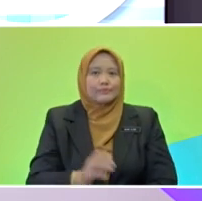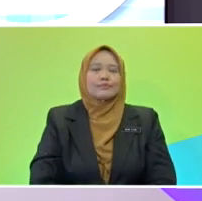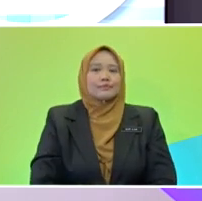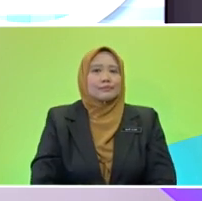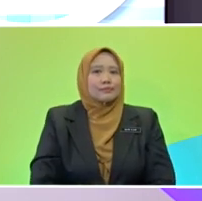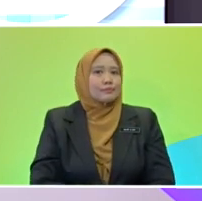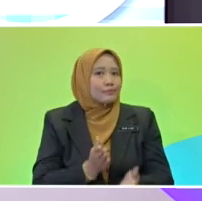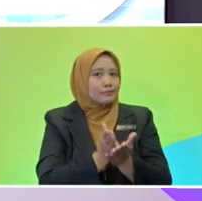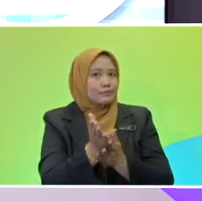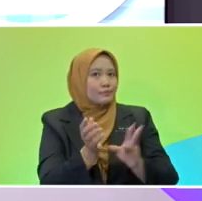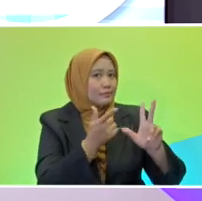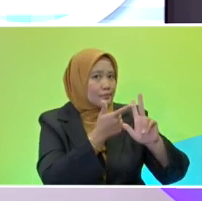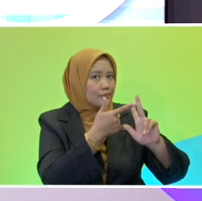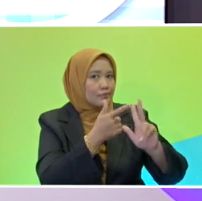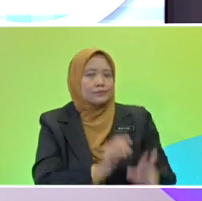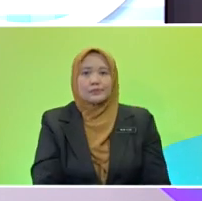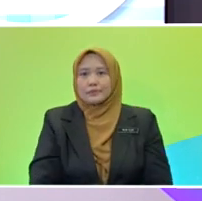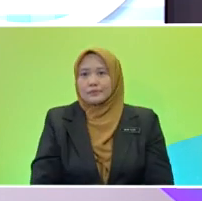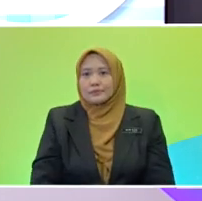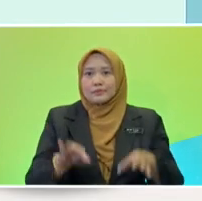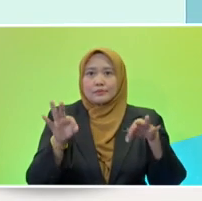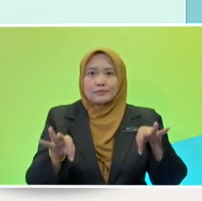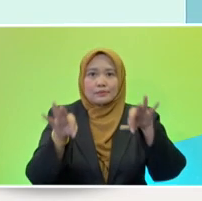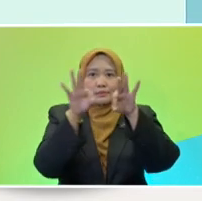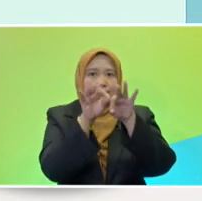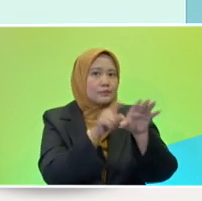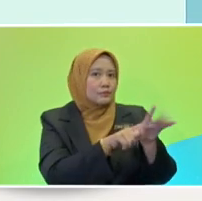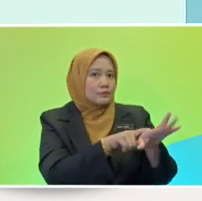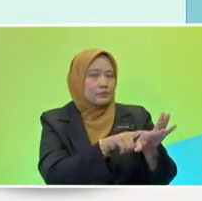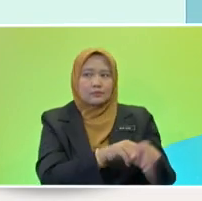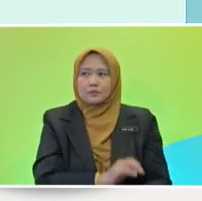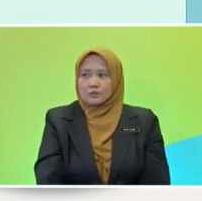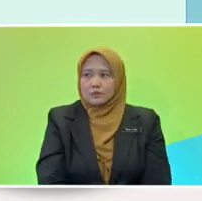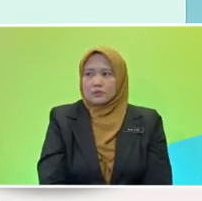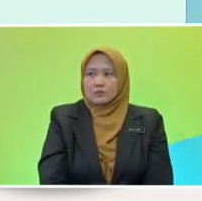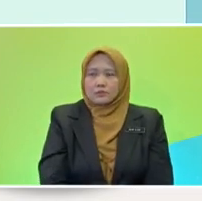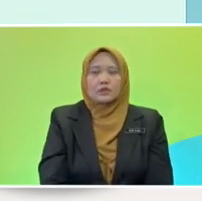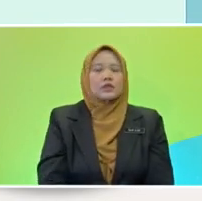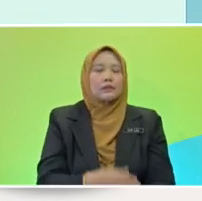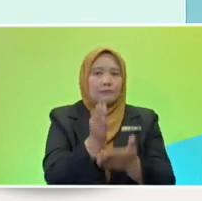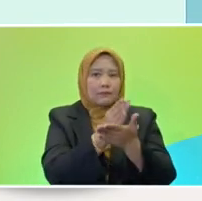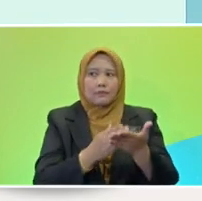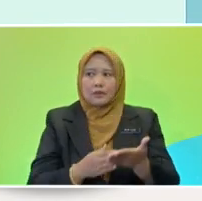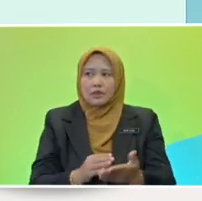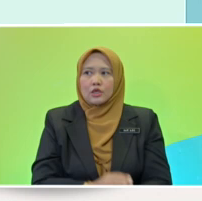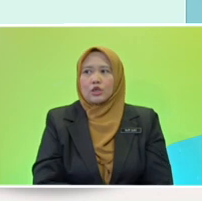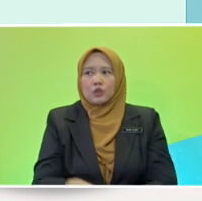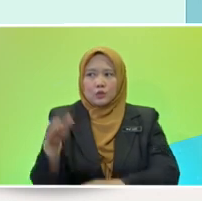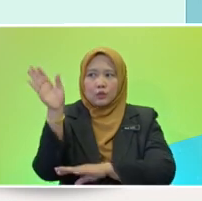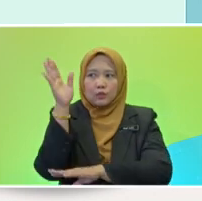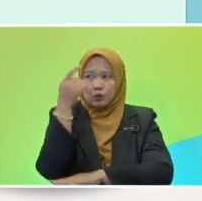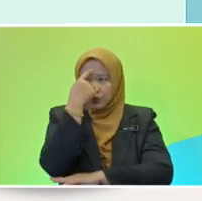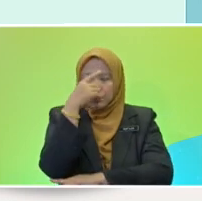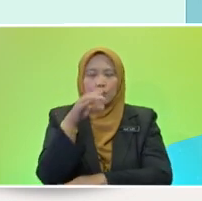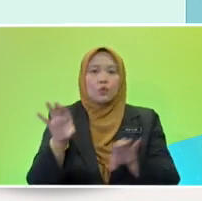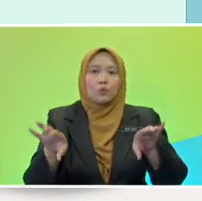kepentingan daun kepentingan daun adalah bahagian tumbuhan untuk membuat makanan kita